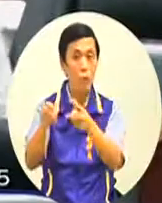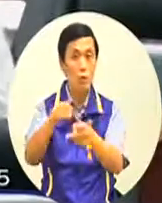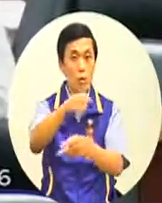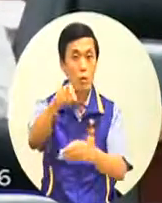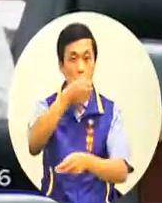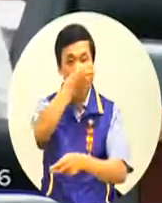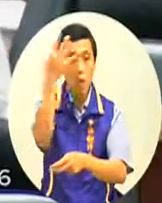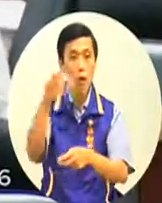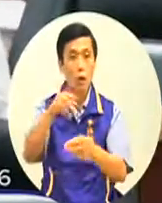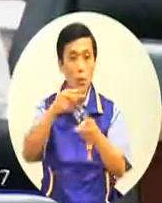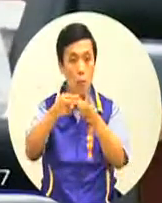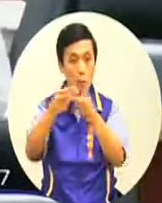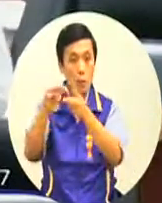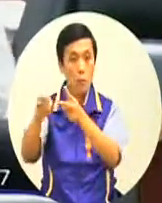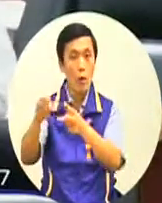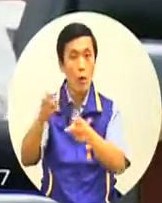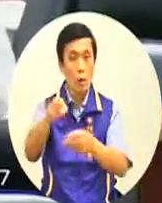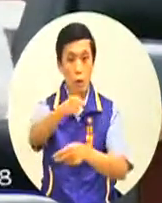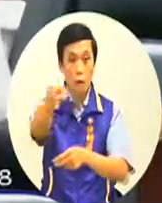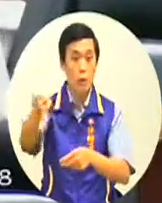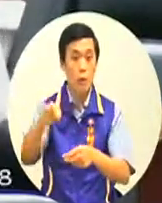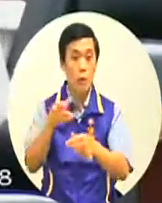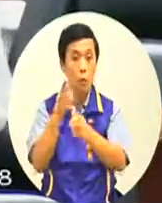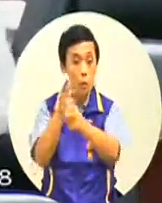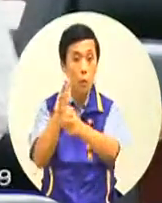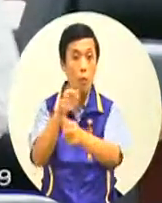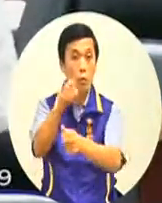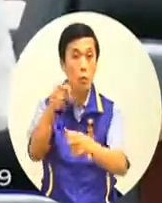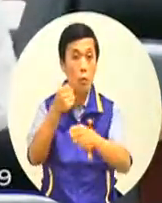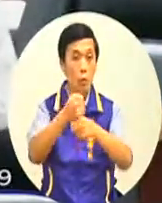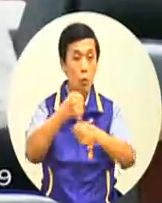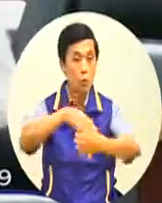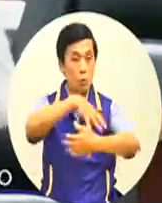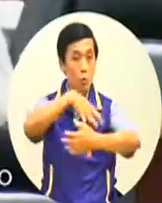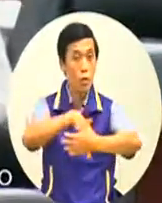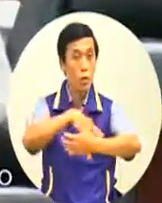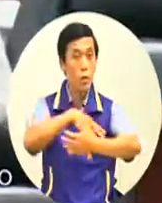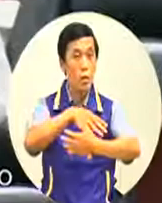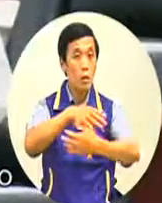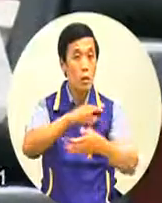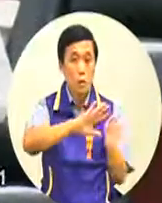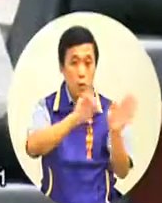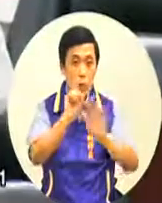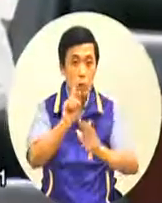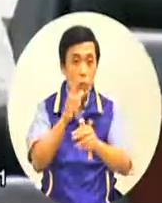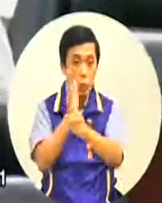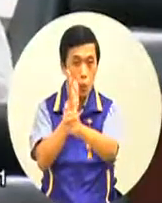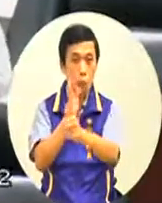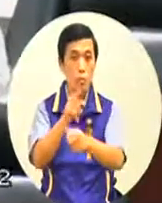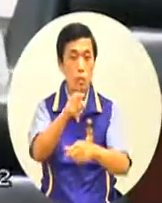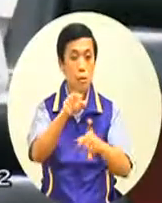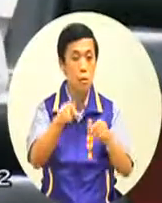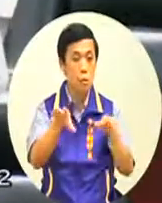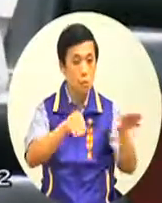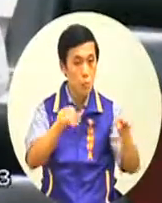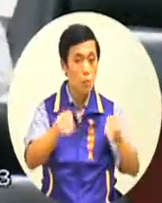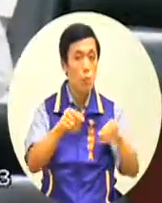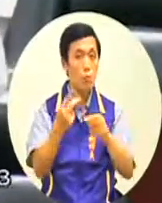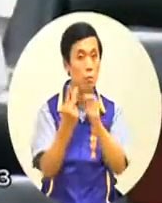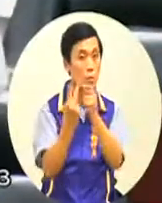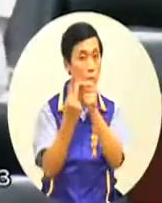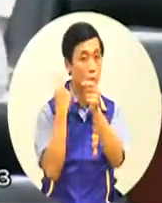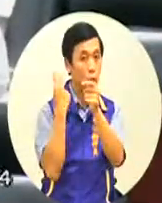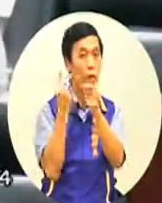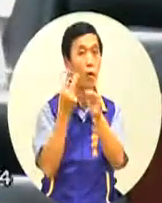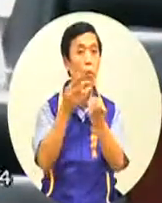轻朋友，在职场里面的问他们在对于职场里面的一些相关的议题的探究。可是 这份资料其实到前年就